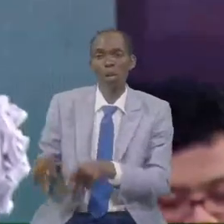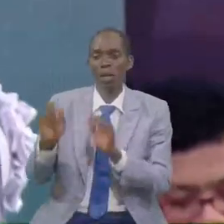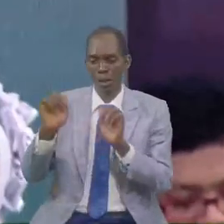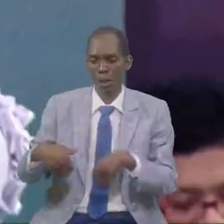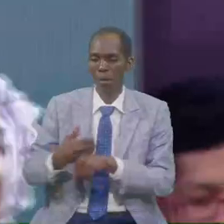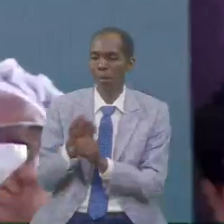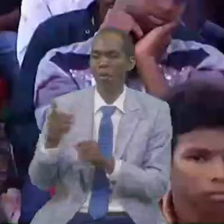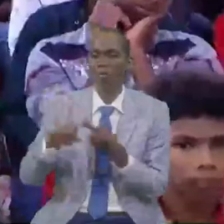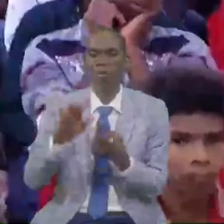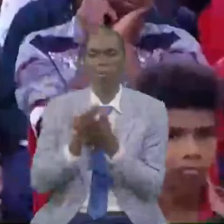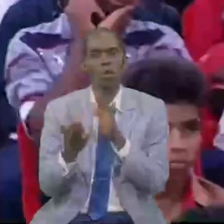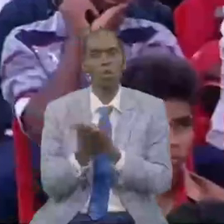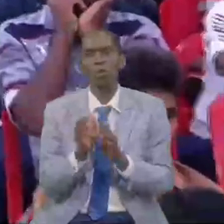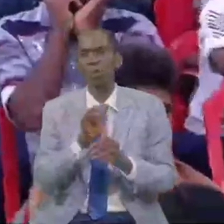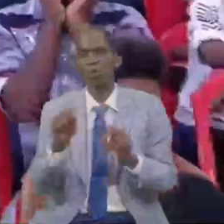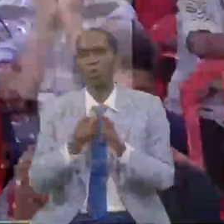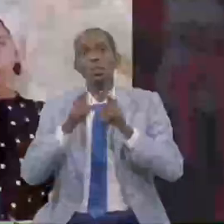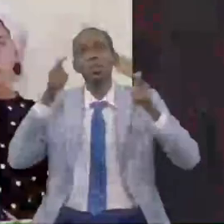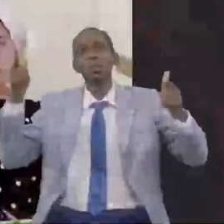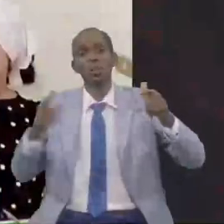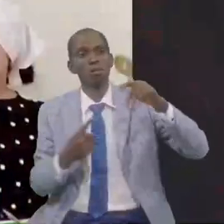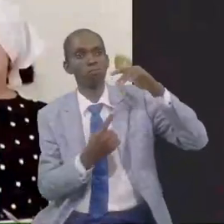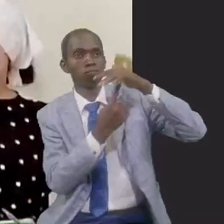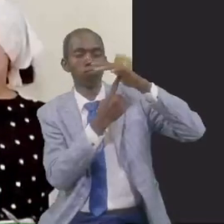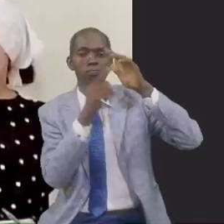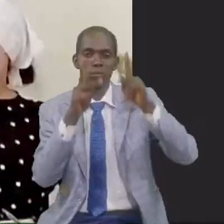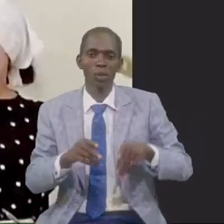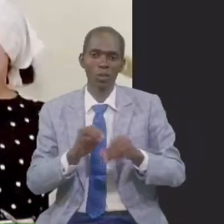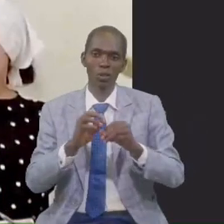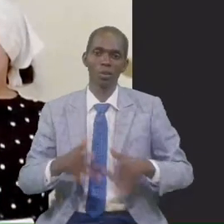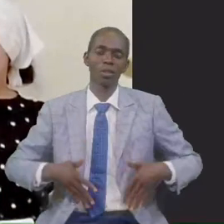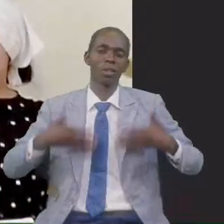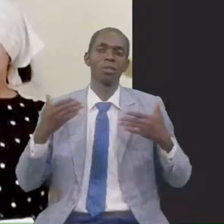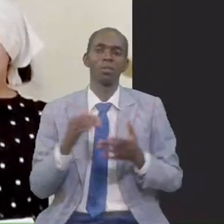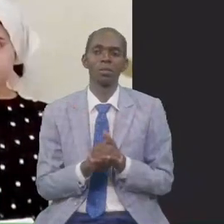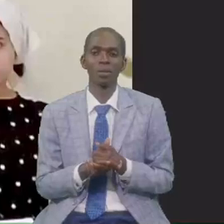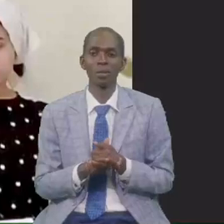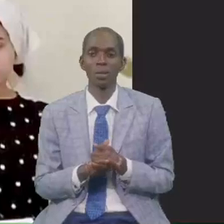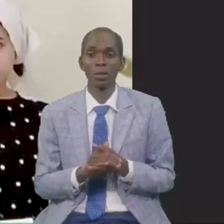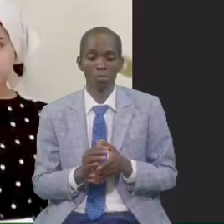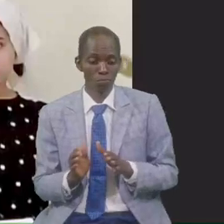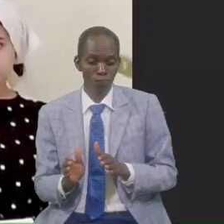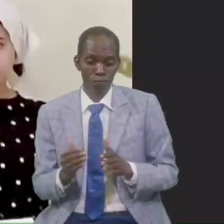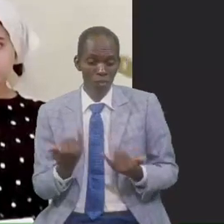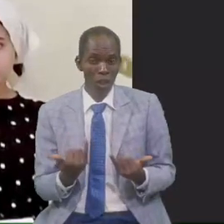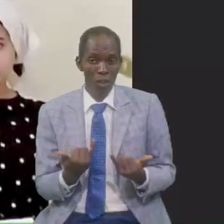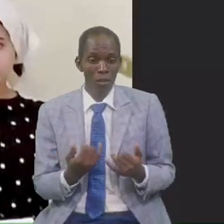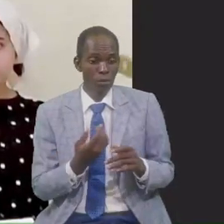Et il en fait un héros. Et il fera de ta vie un héros. En dehors de